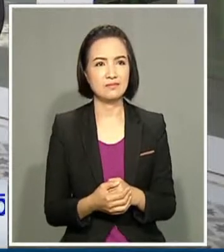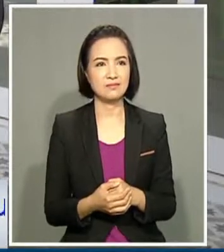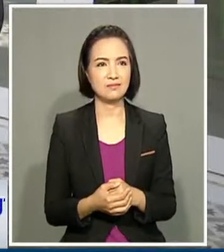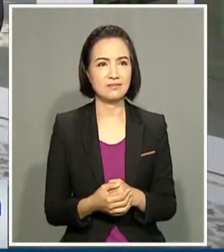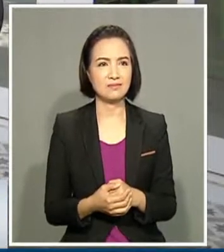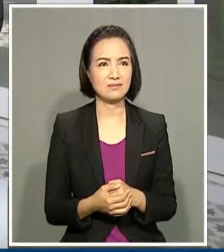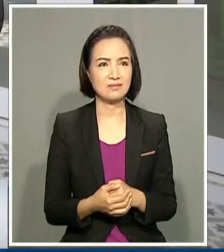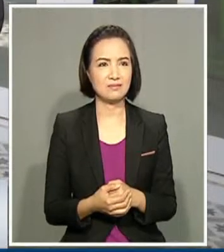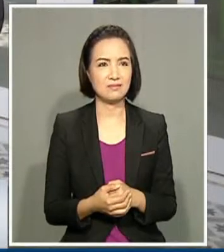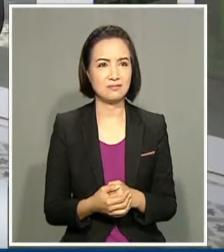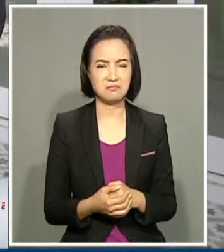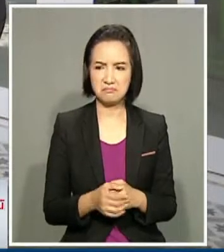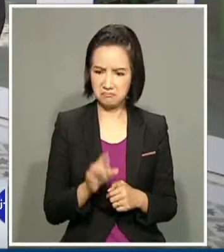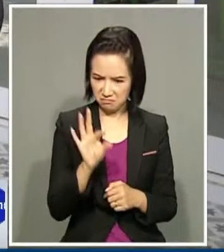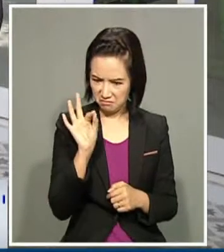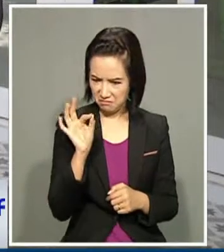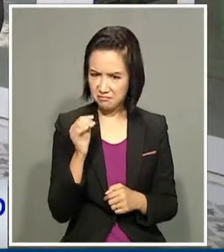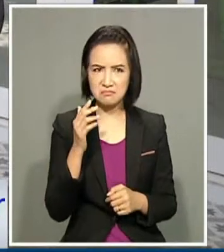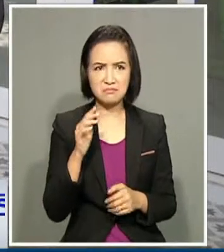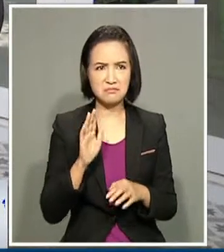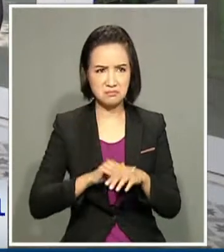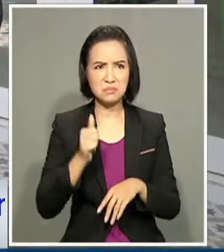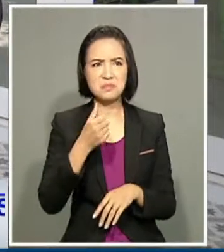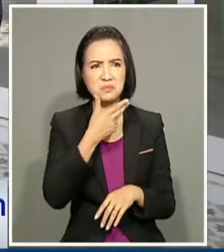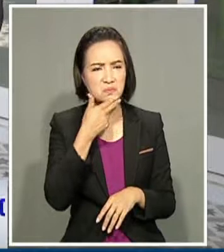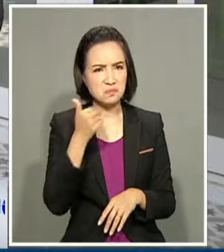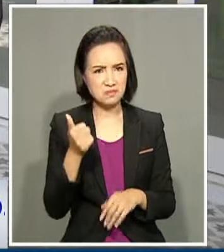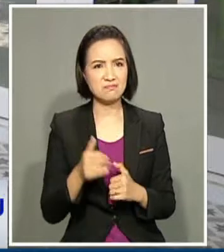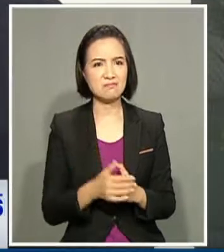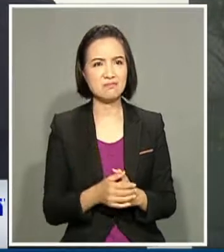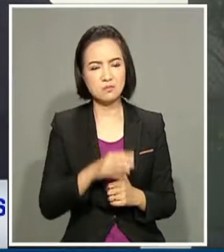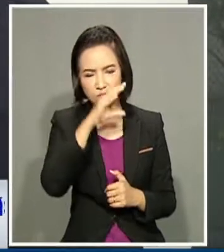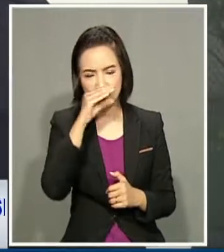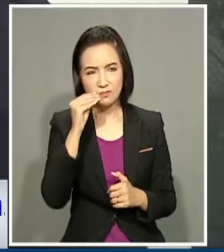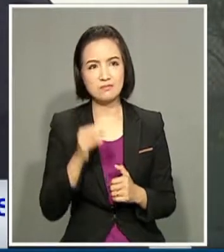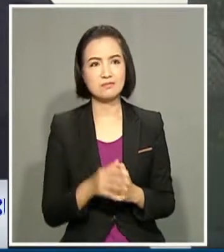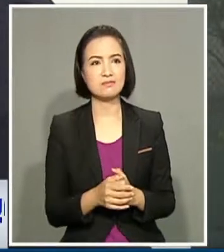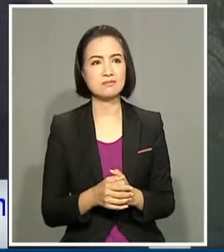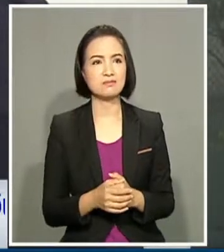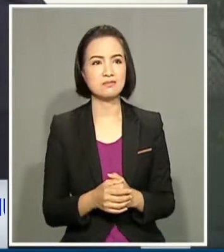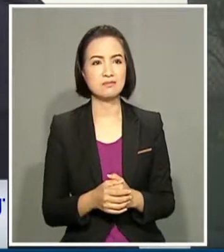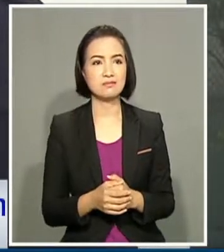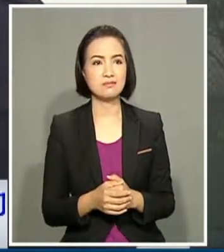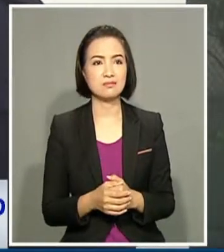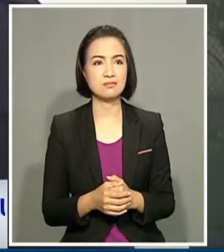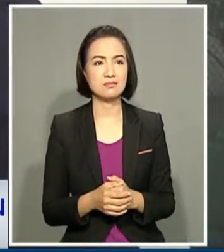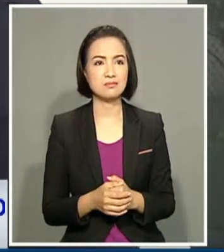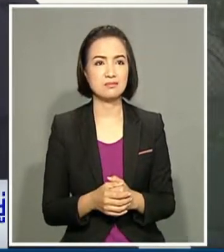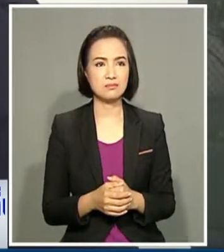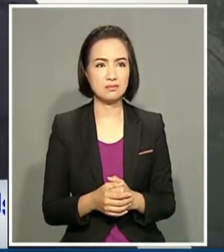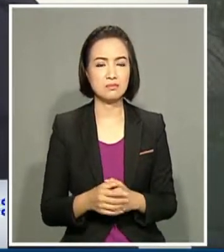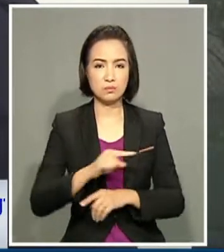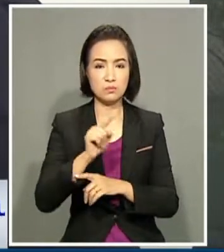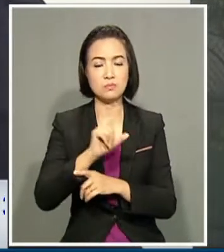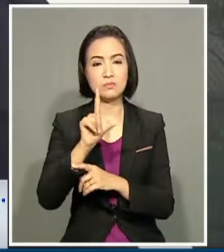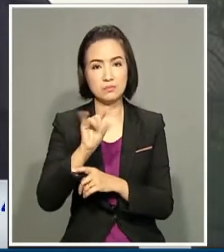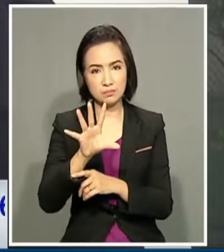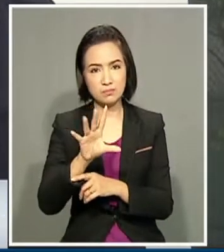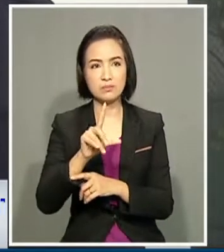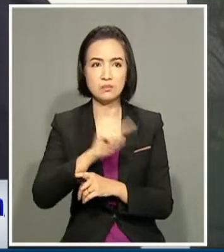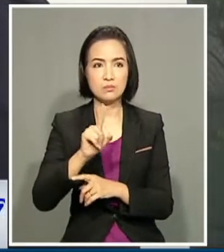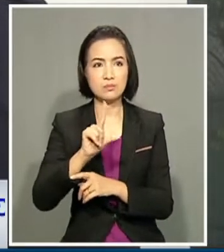แสดงว่าคัดของเก่งมากนะเนี่ย มันต้องหวานครับแล้วก็ต้องหอมการตัดก็คือต้องอยู่ในระดับ20วัน25วันครับ